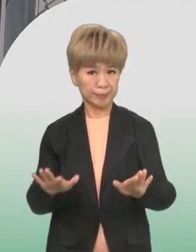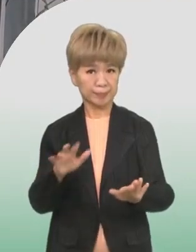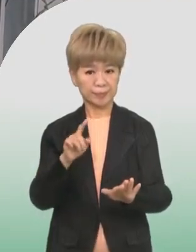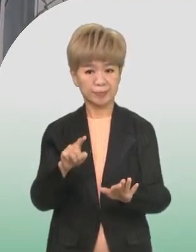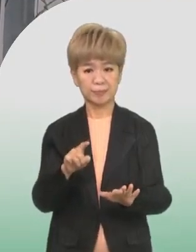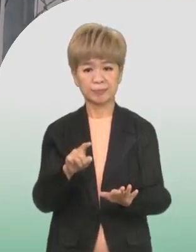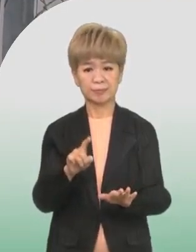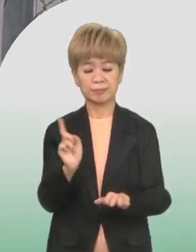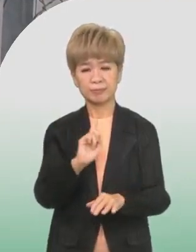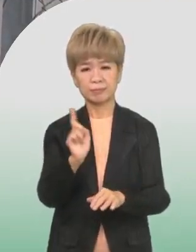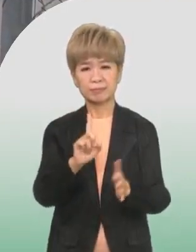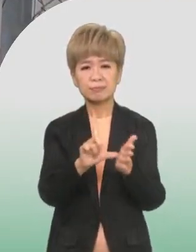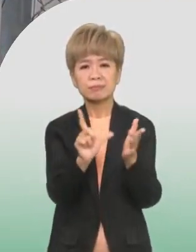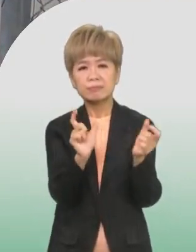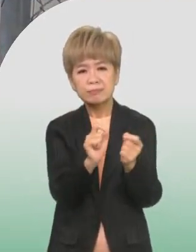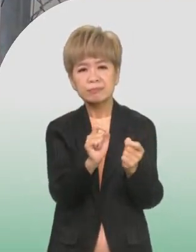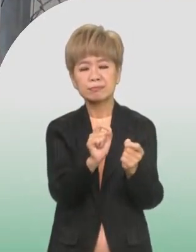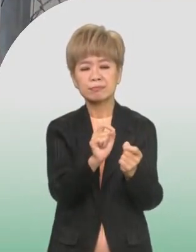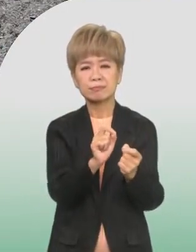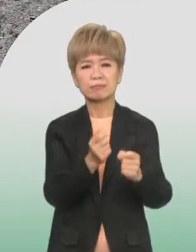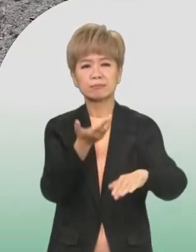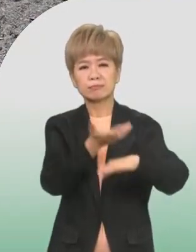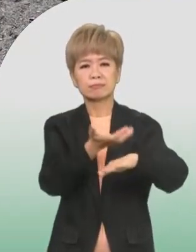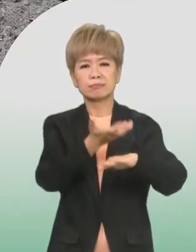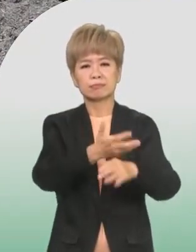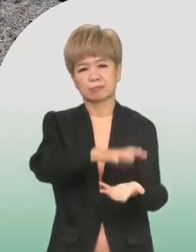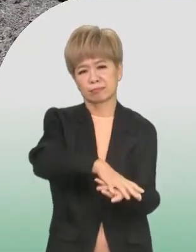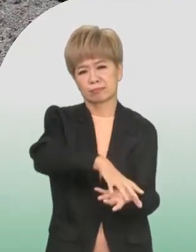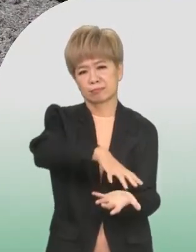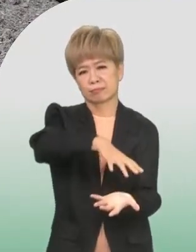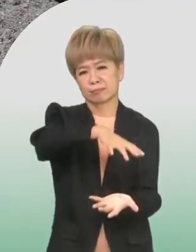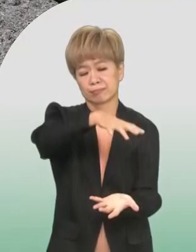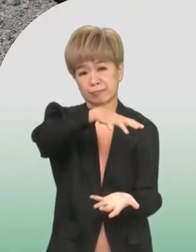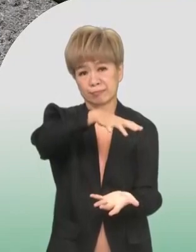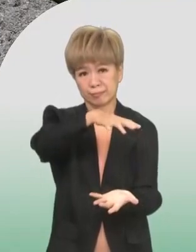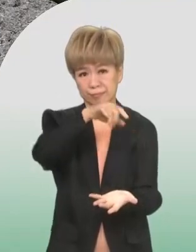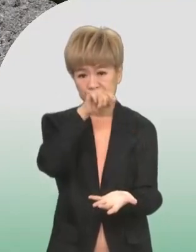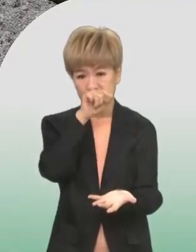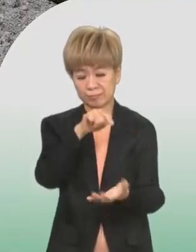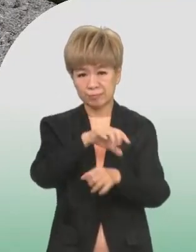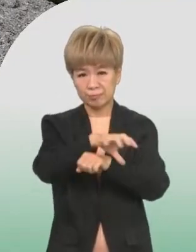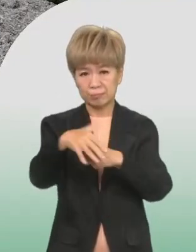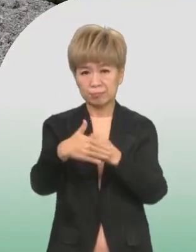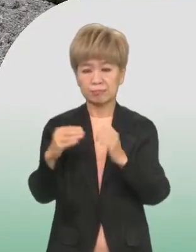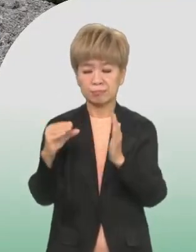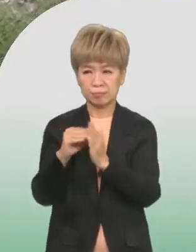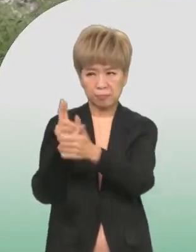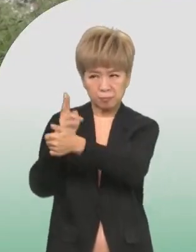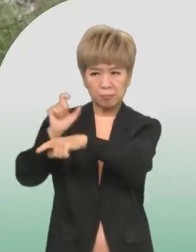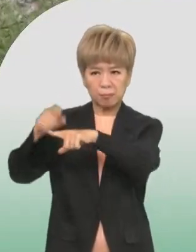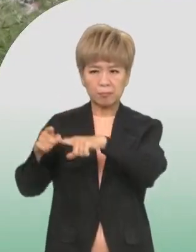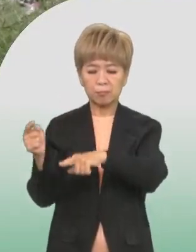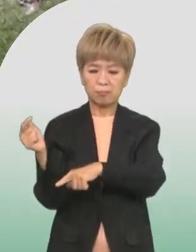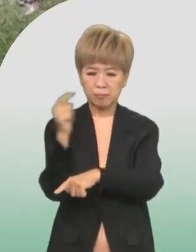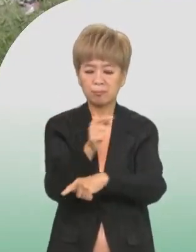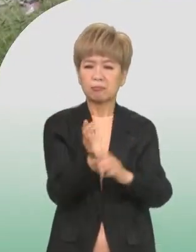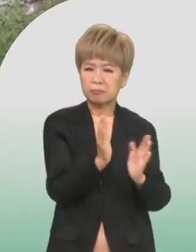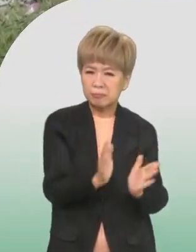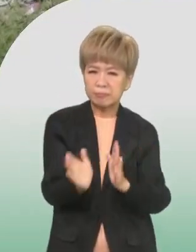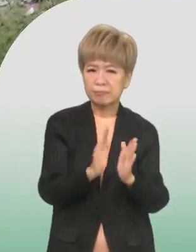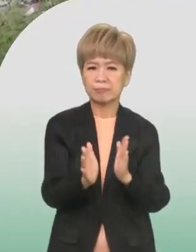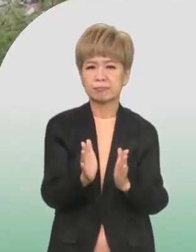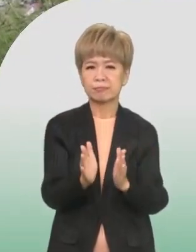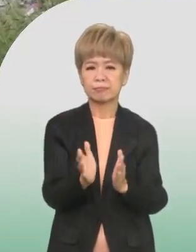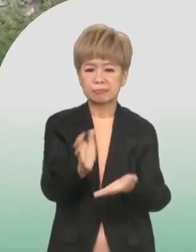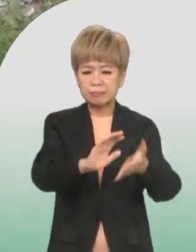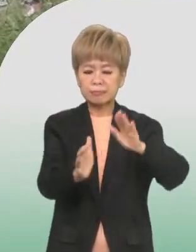是以暂时先用堆放的方式，或者是环保局会请厂商进来打包暂